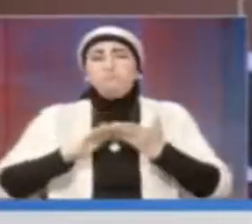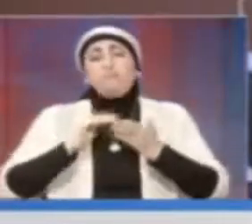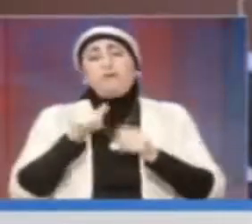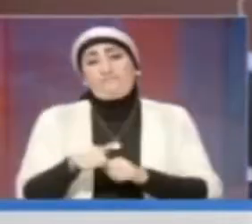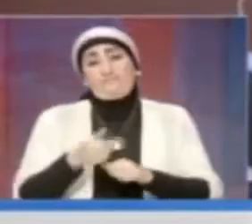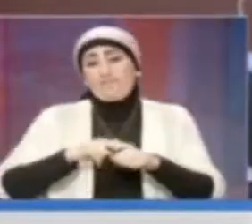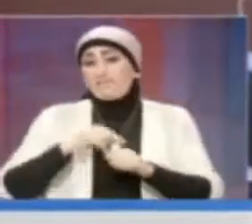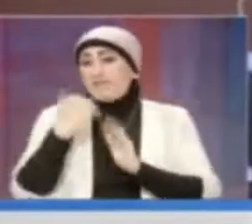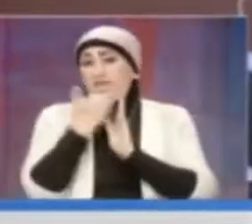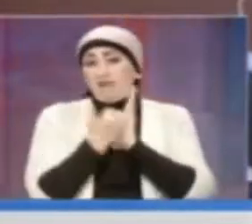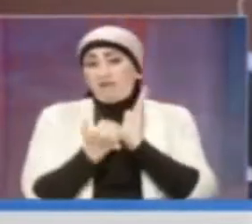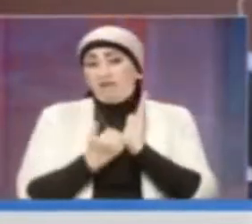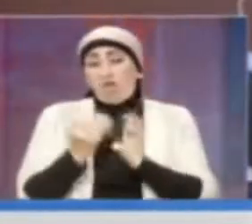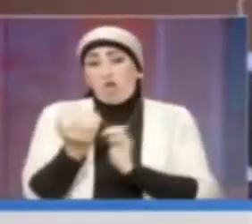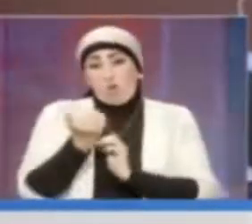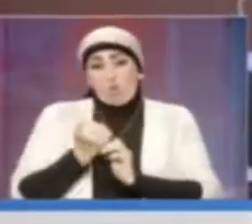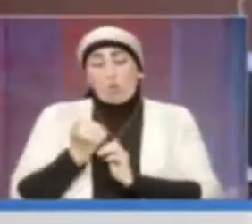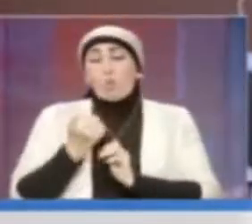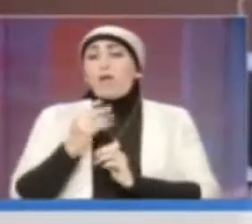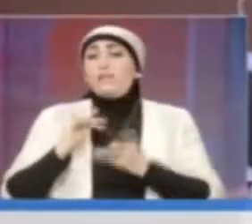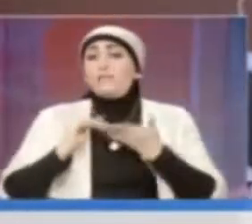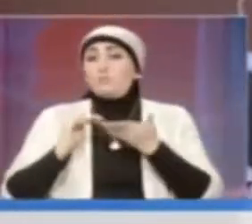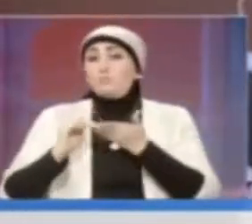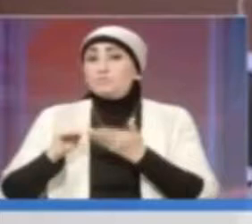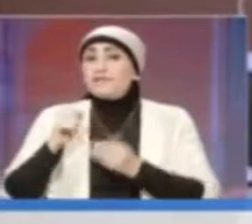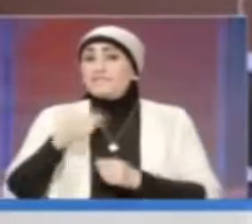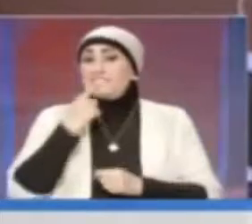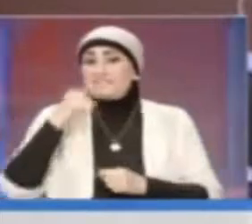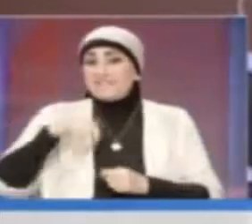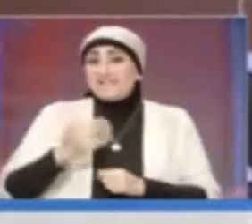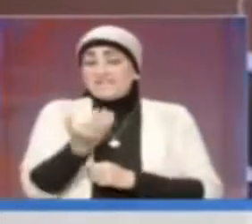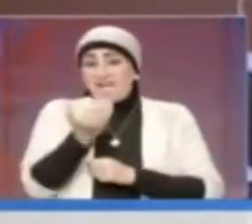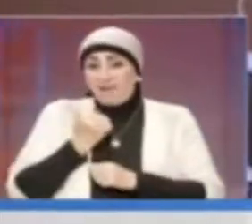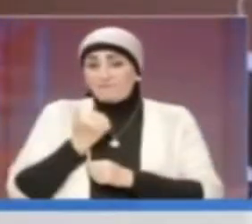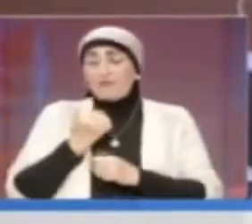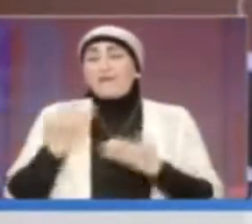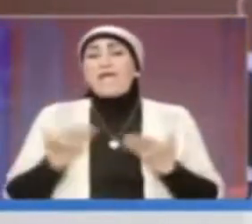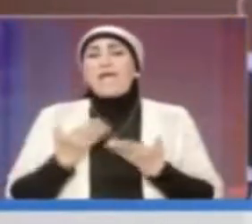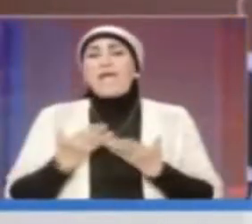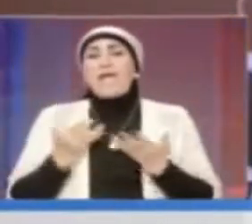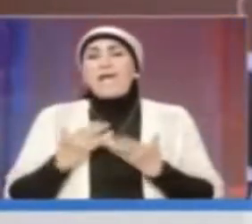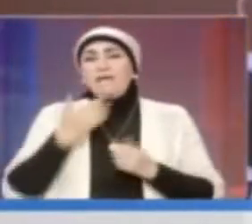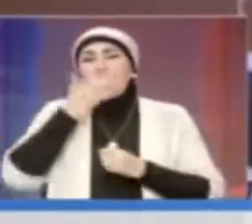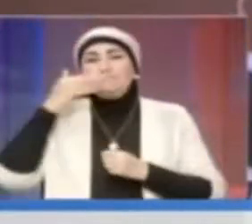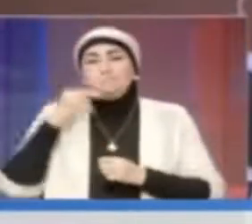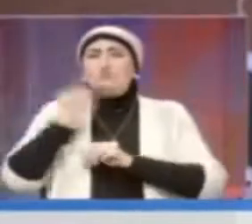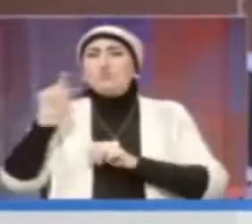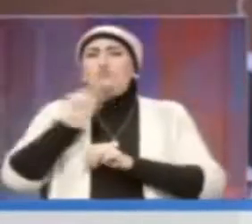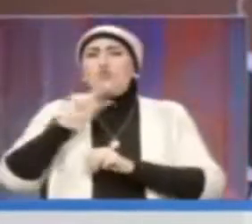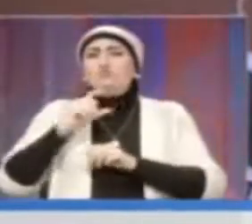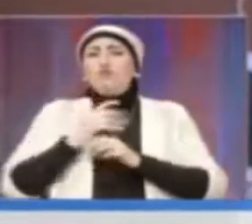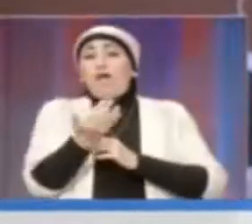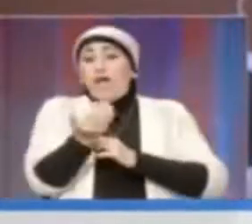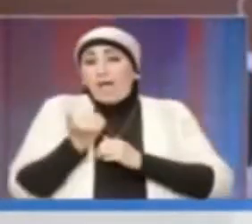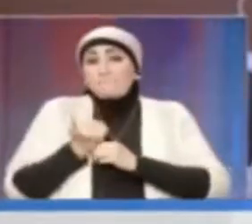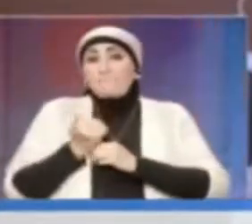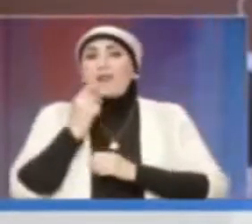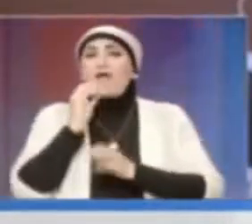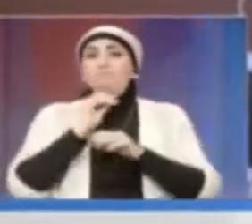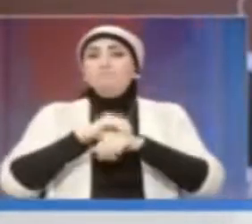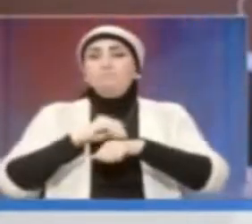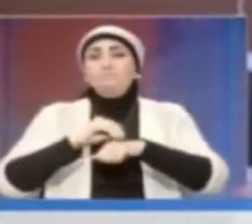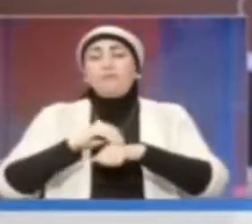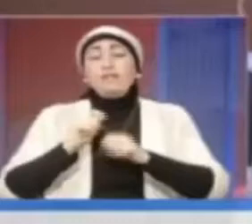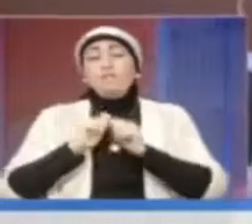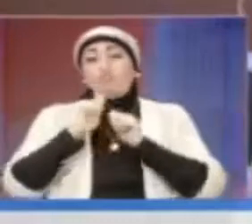مهمة تأتي من وزارة الأوقاف هذا العام، سواء قبل عيد الفطر المبارك أو قبل عيد الأضحى بفترة